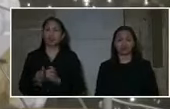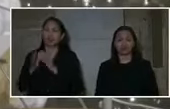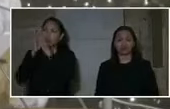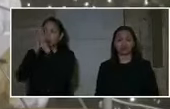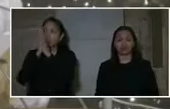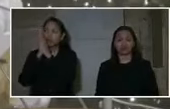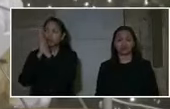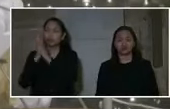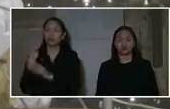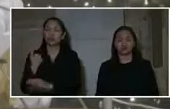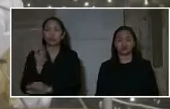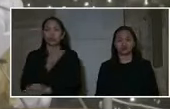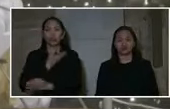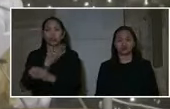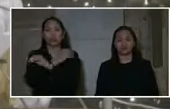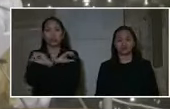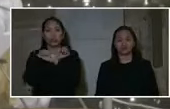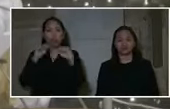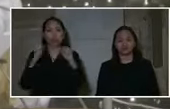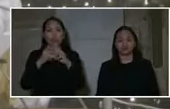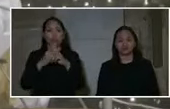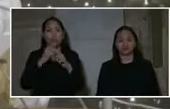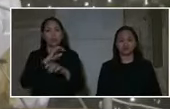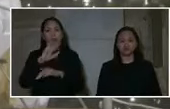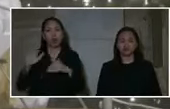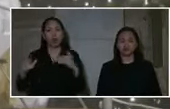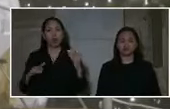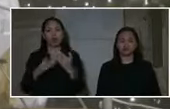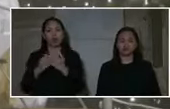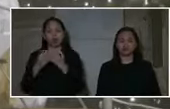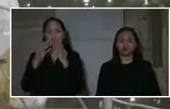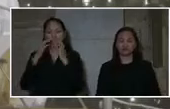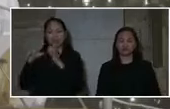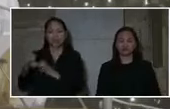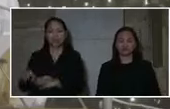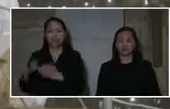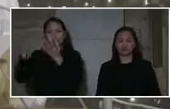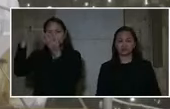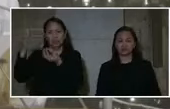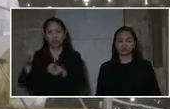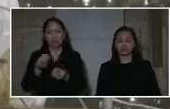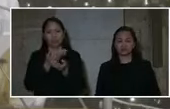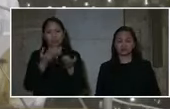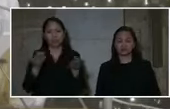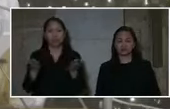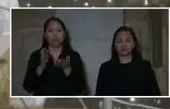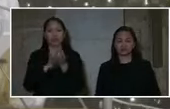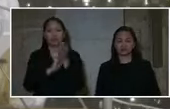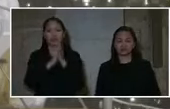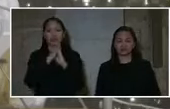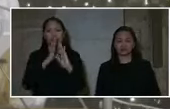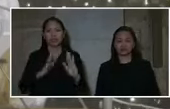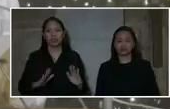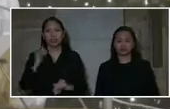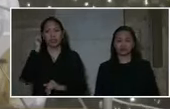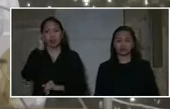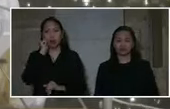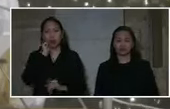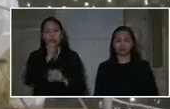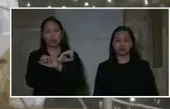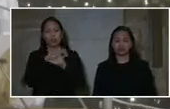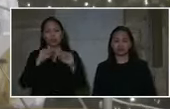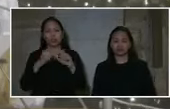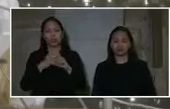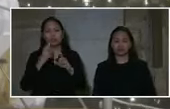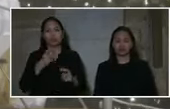Hinihiling naming kamiyadya sa lahat ng masama, pagkalooban ng kapayapaan araw-araw, iligtas sa kasalanan at